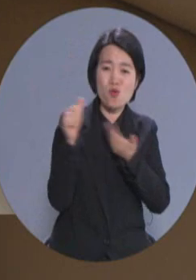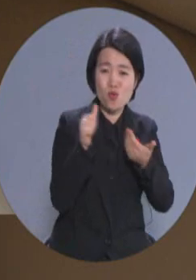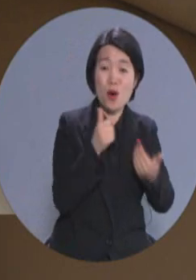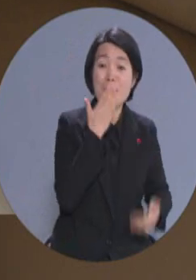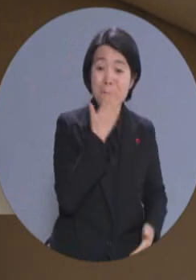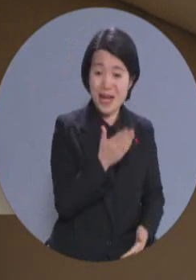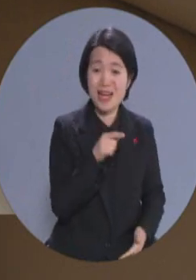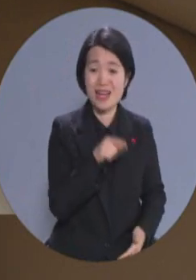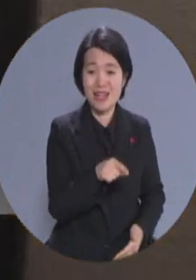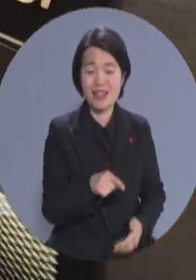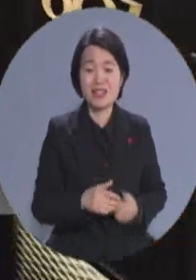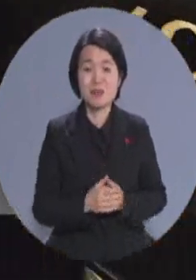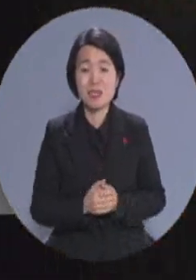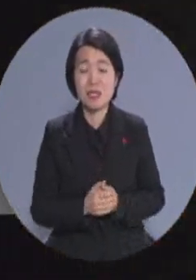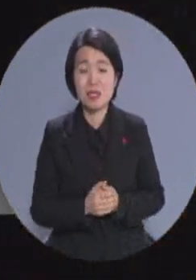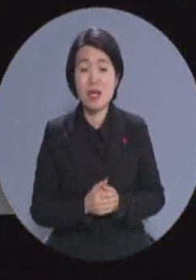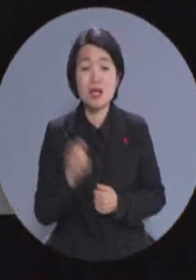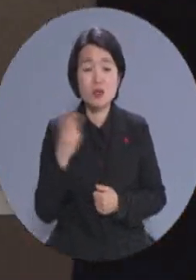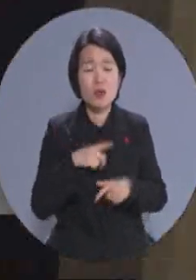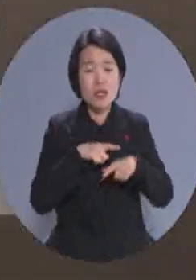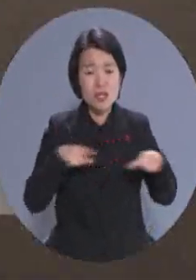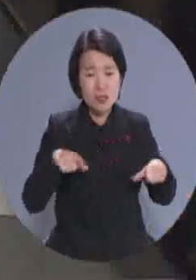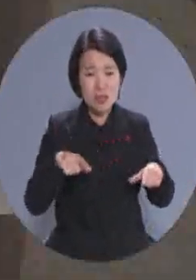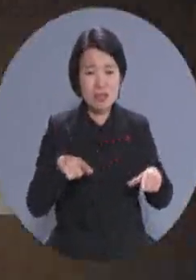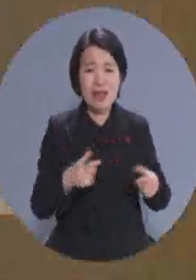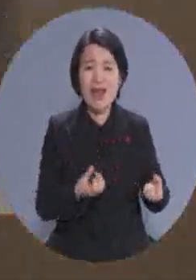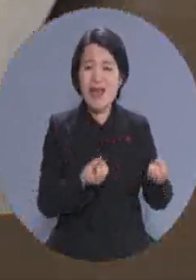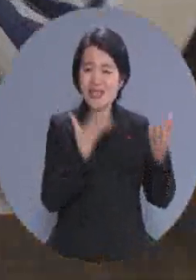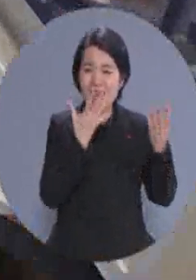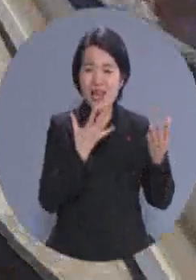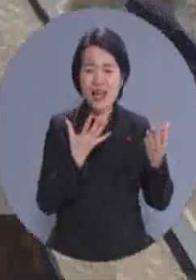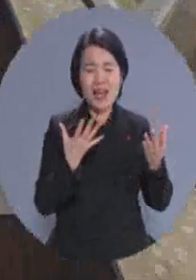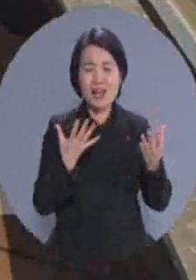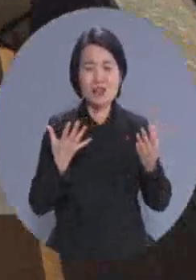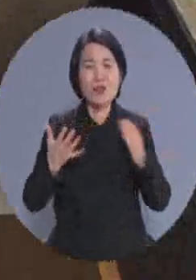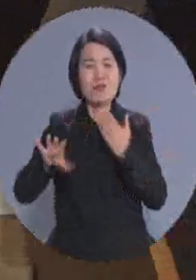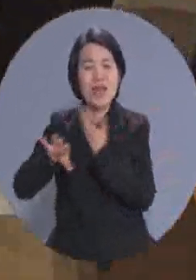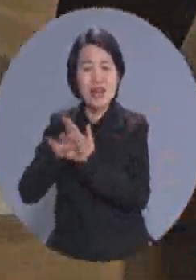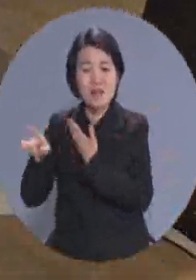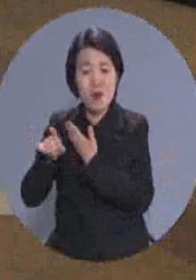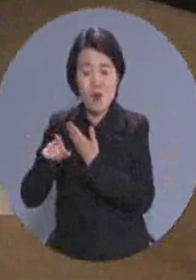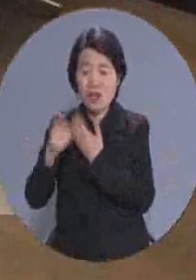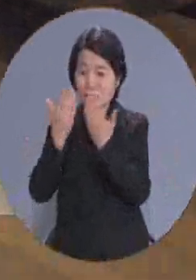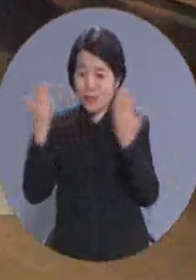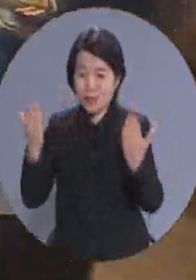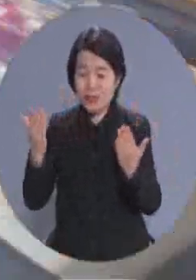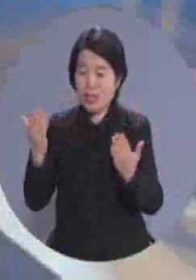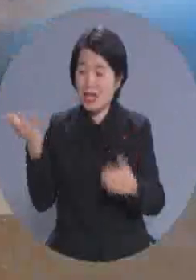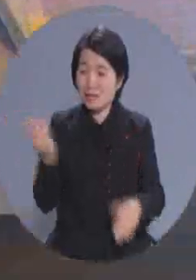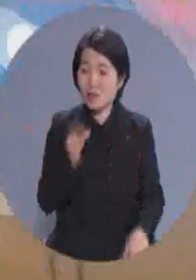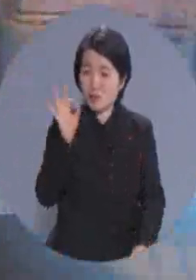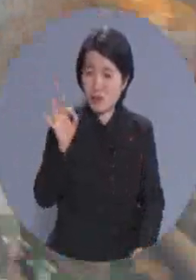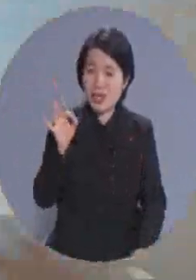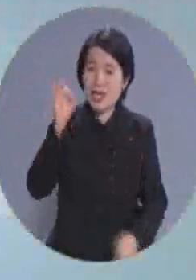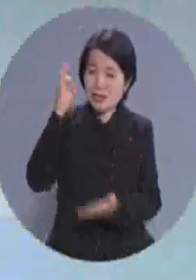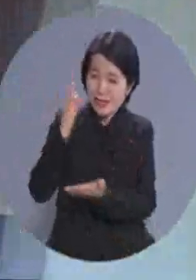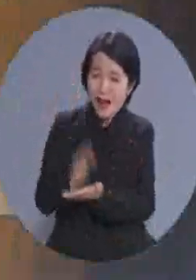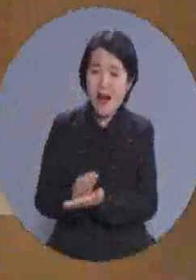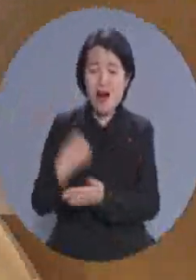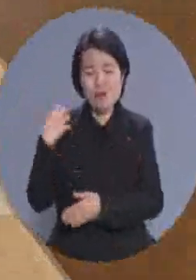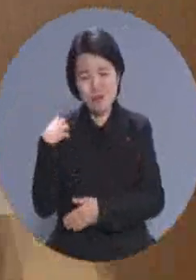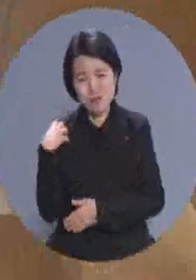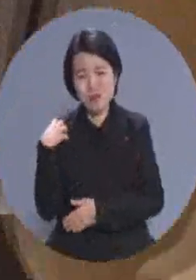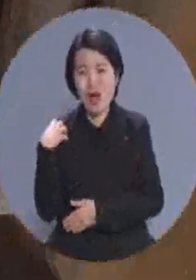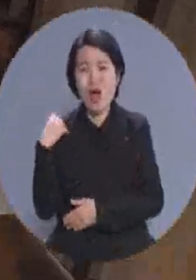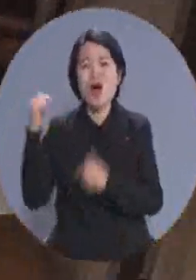미술계의 평가입니다 또 일반적인 아트페어와 비교해 전시 공간 임대료와 체류비 등을 크게 줄일 수 있는